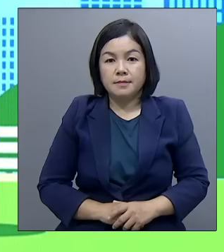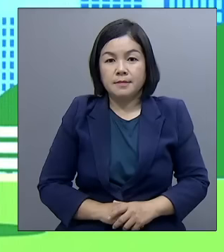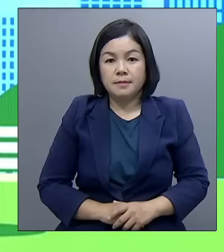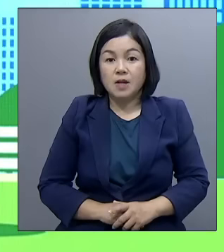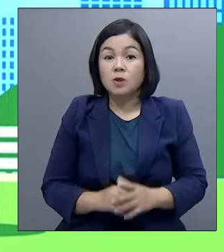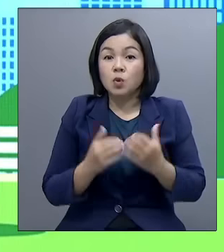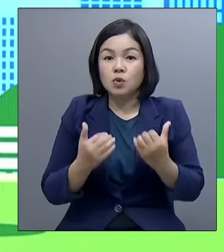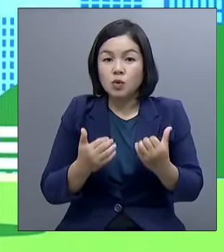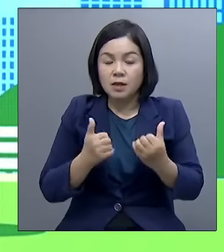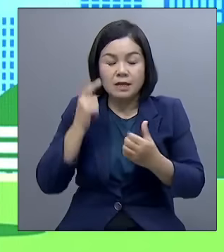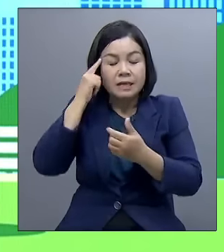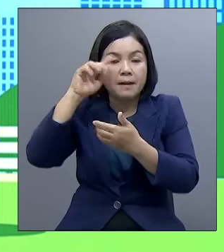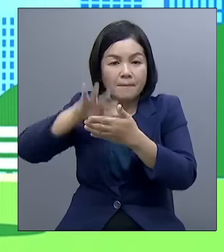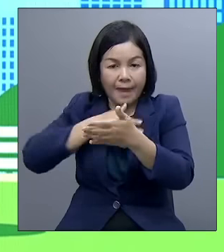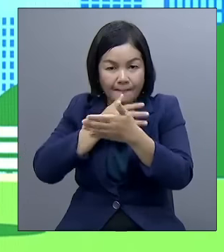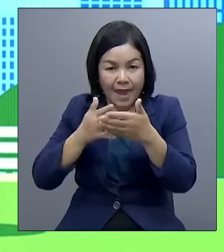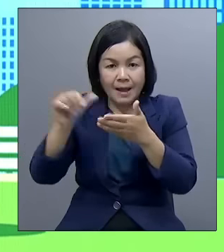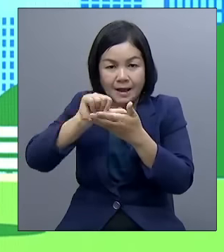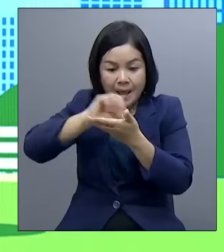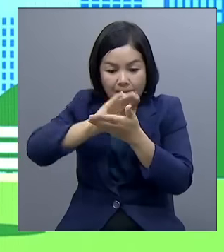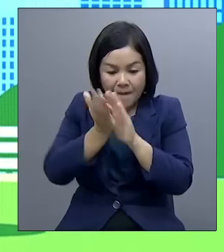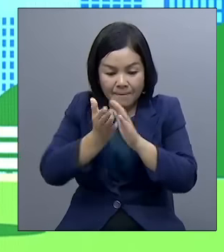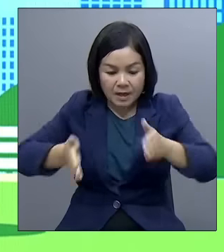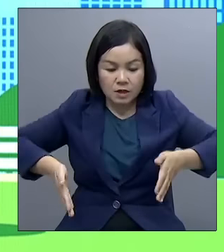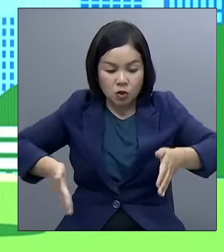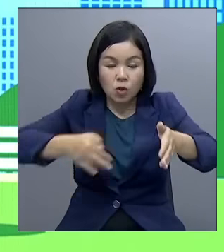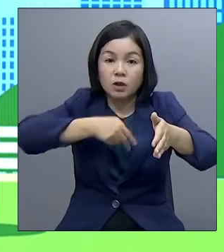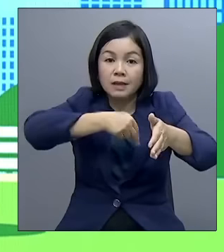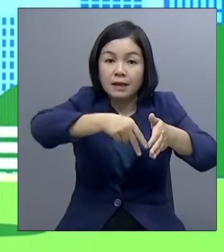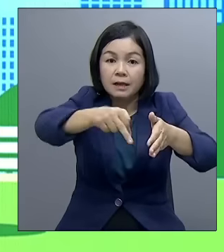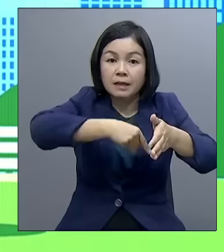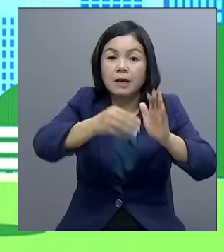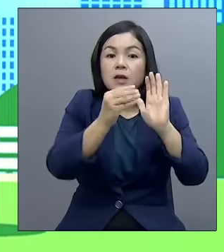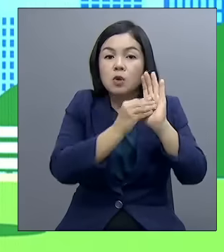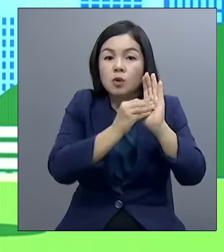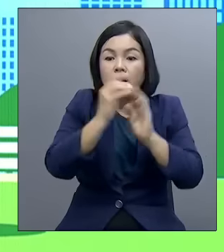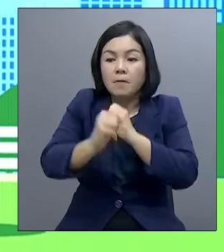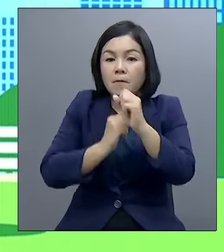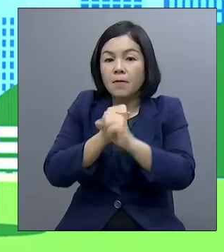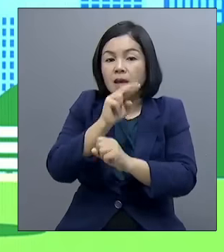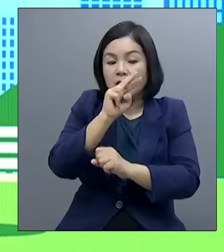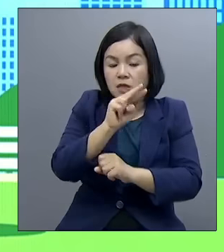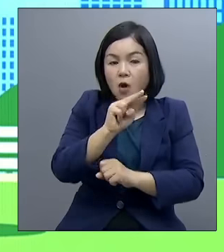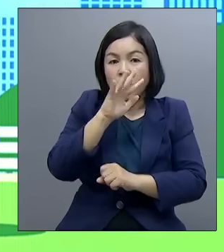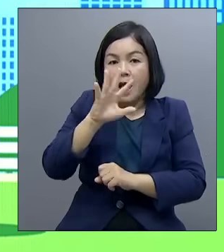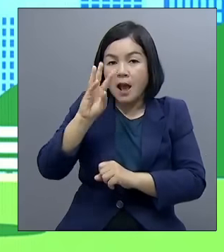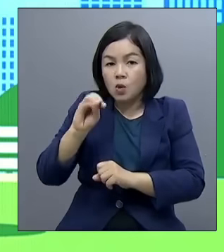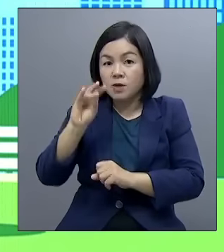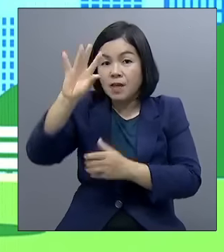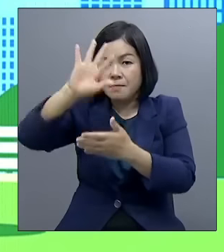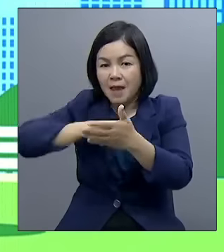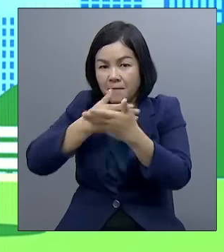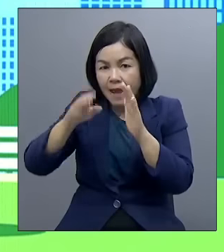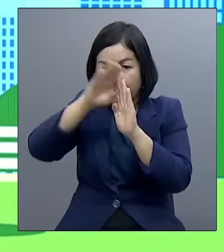สำหรับแผนการปรับปรุงทางเท้าของกรุงเทพมหานครในปี2567นี้นะคะก็วางแผนเอาไว้ในการปรับปรุง